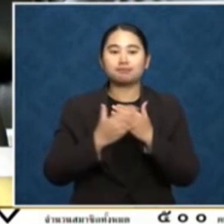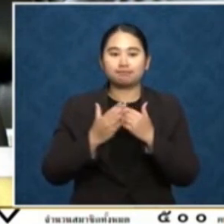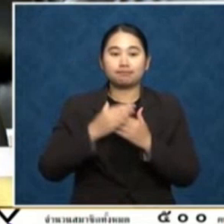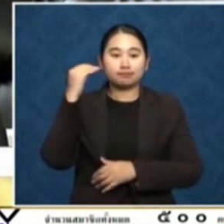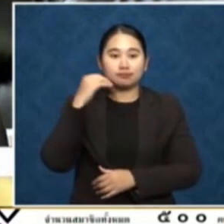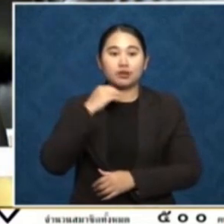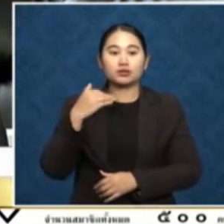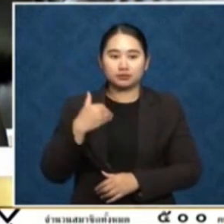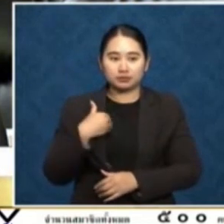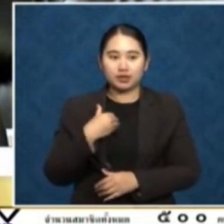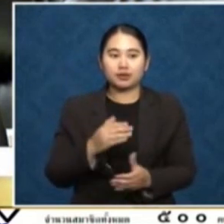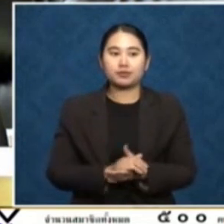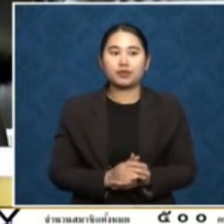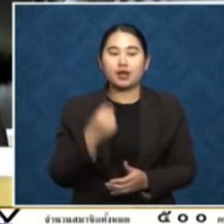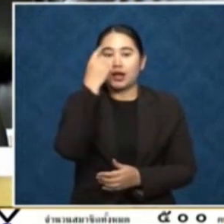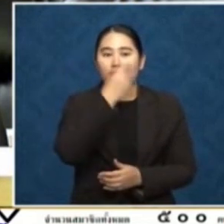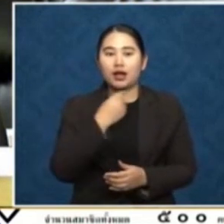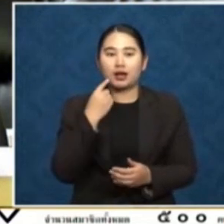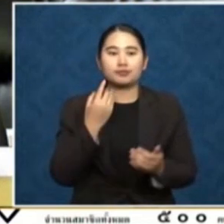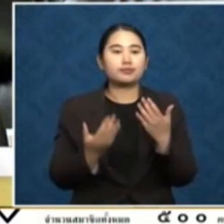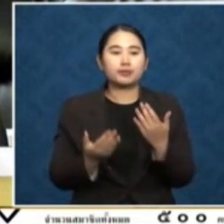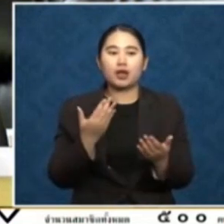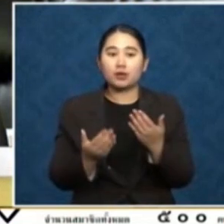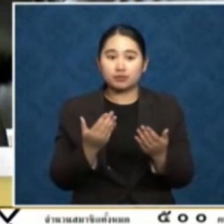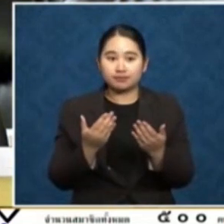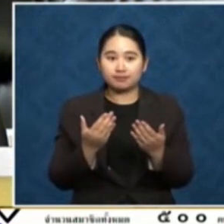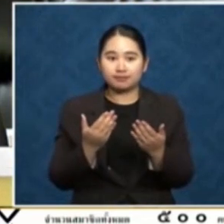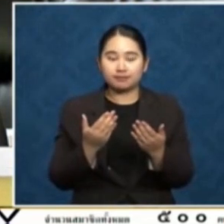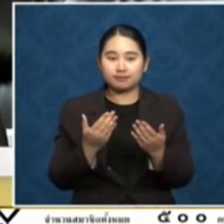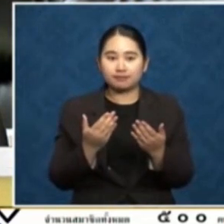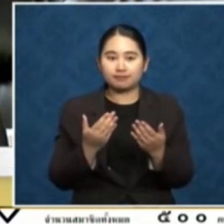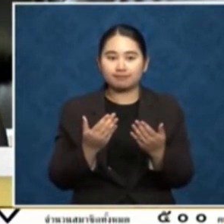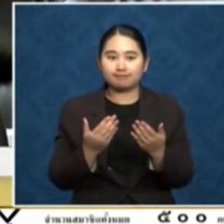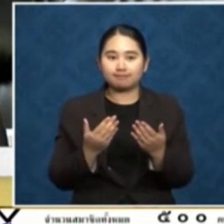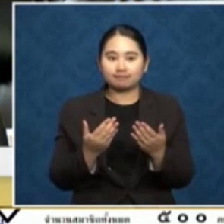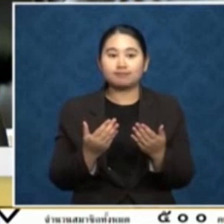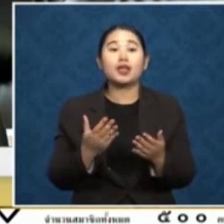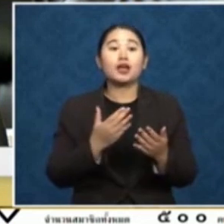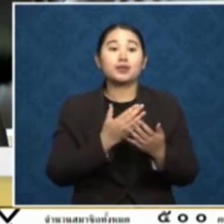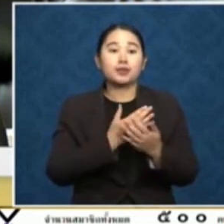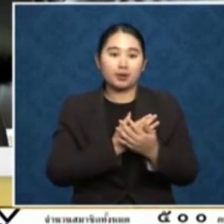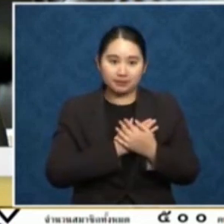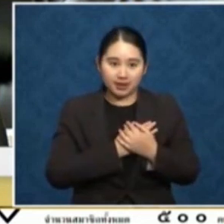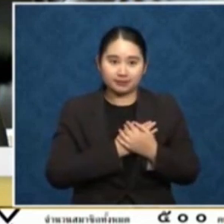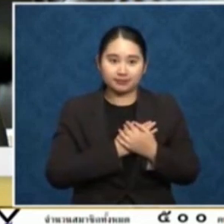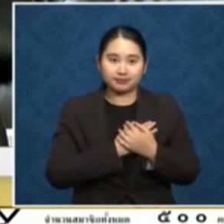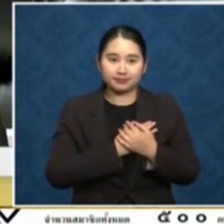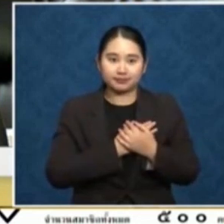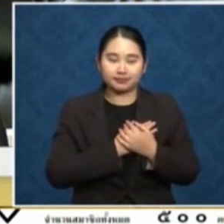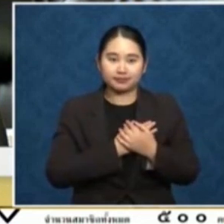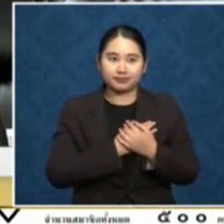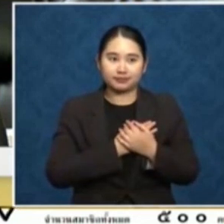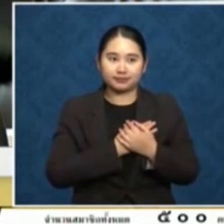มคิดเสมอว่าไม่ว่าใครในบนโลกนี้นะครับต่างก็มีความ